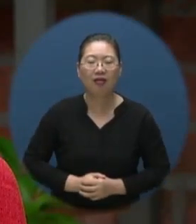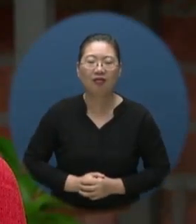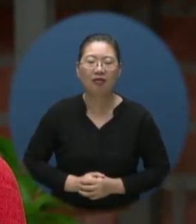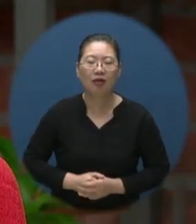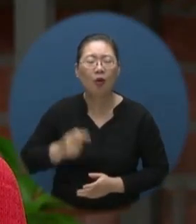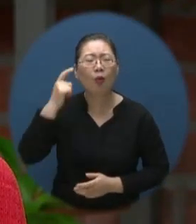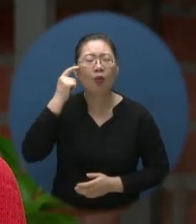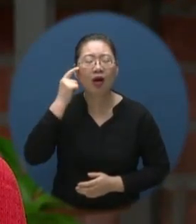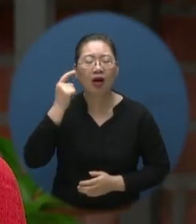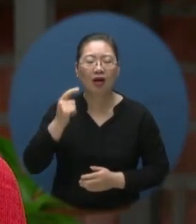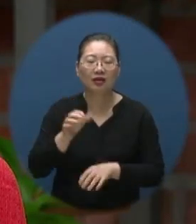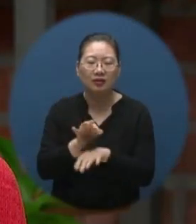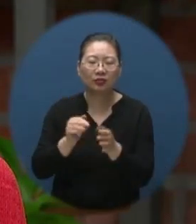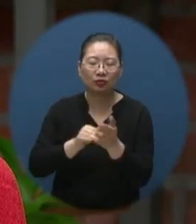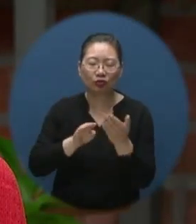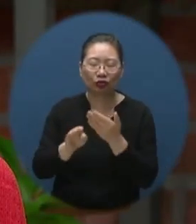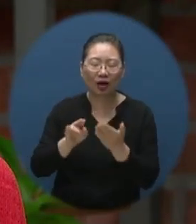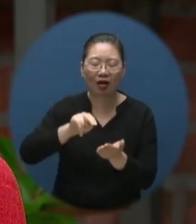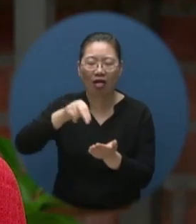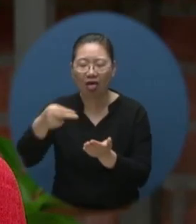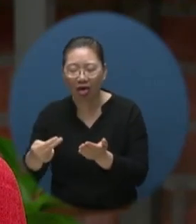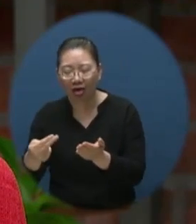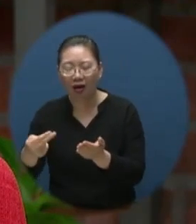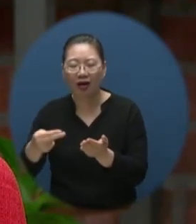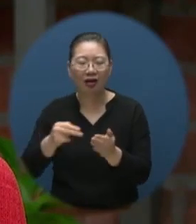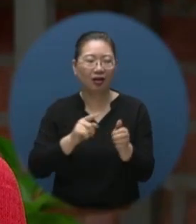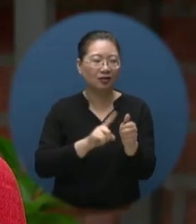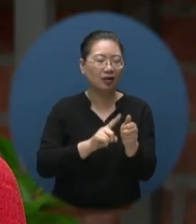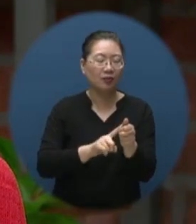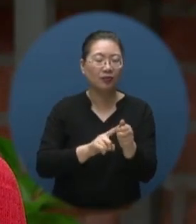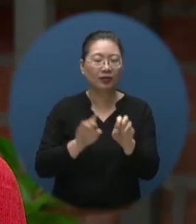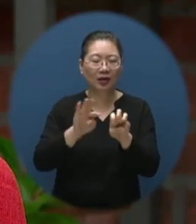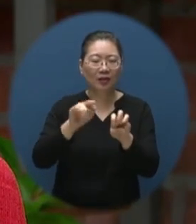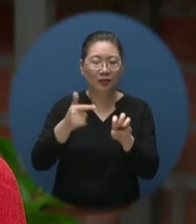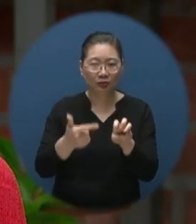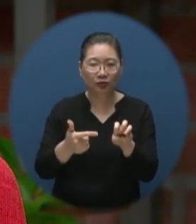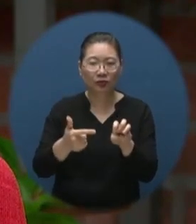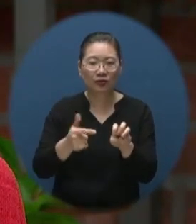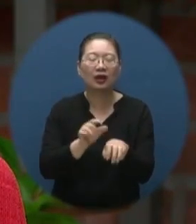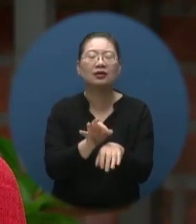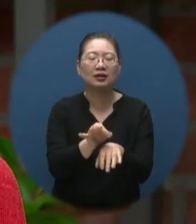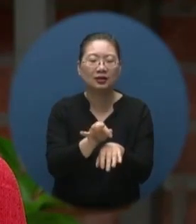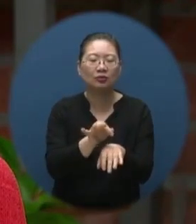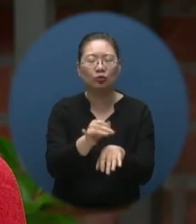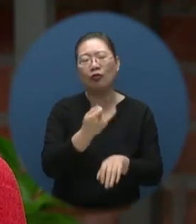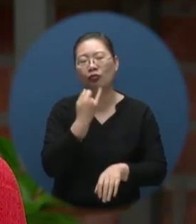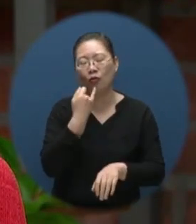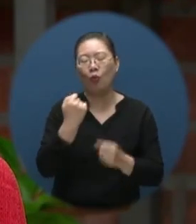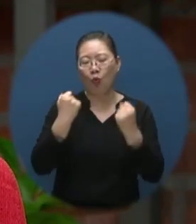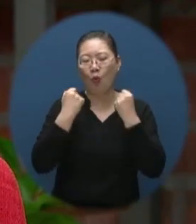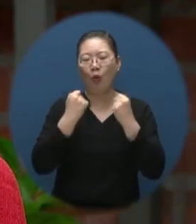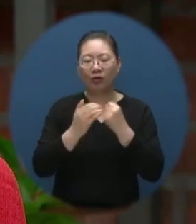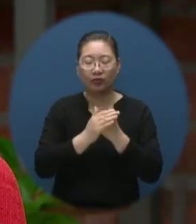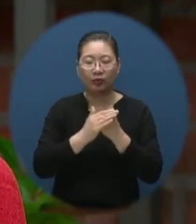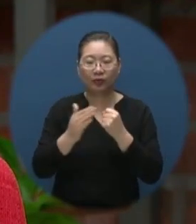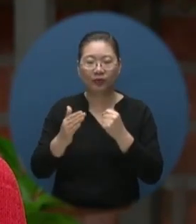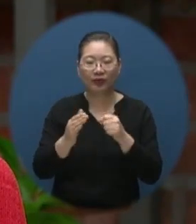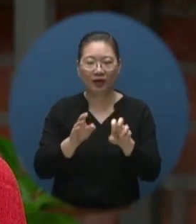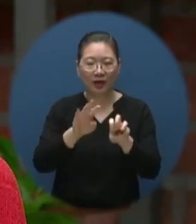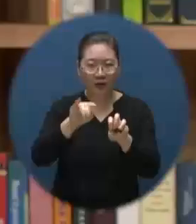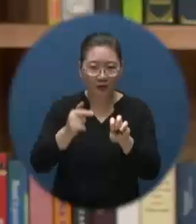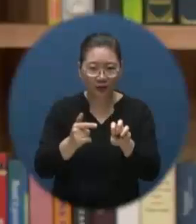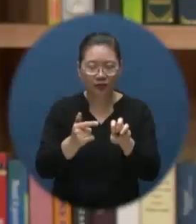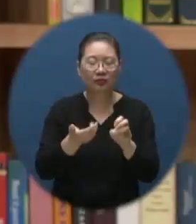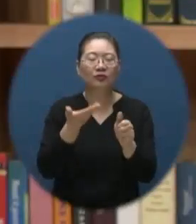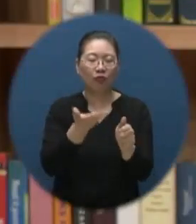이렇게 쓰러져요. 그런데 예, 예. 이 사람은 30분을 침을 해도 되겠더라고요. 이야. 그래서 제가